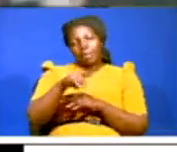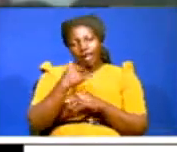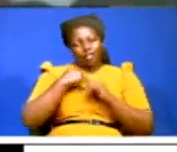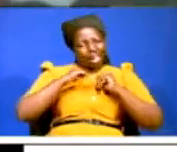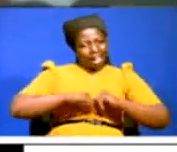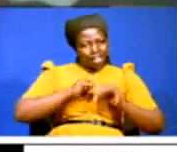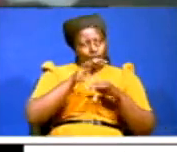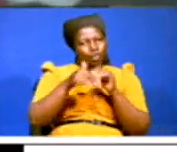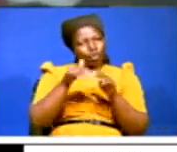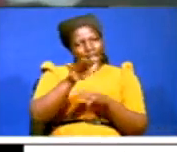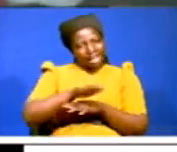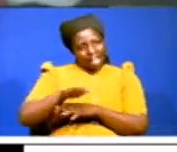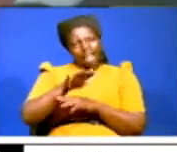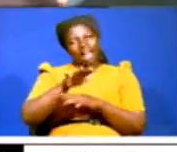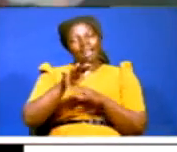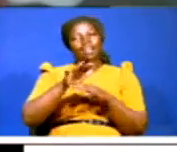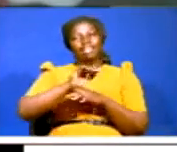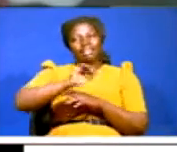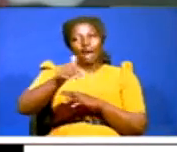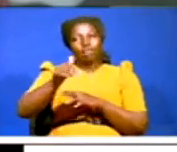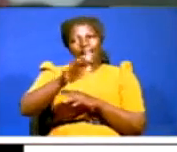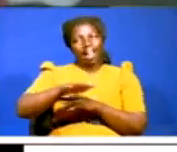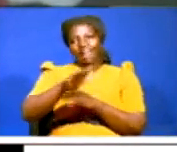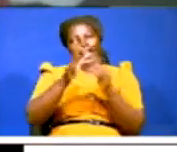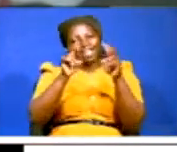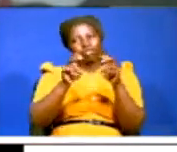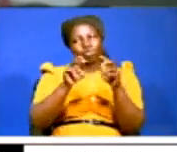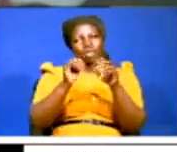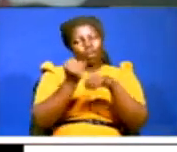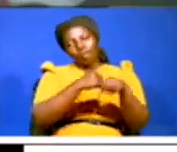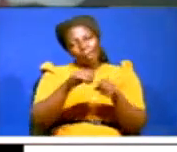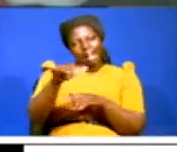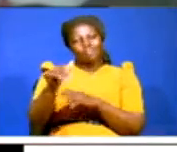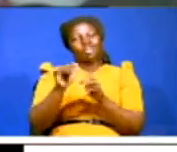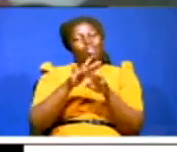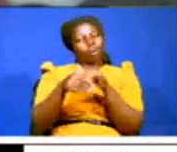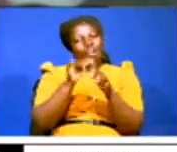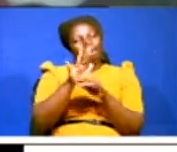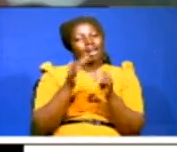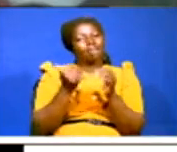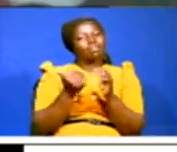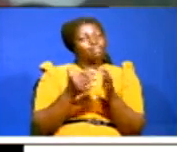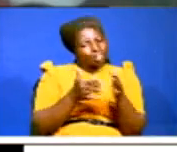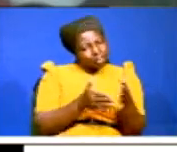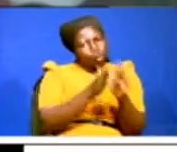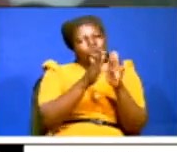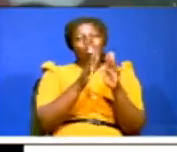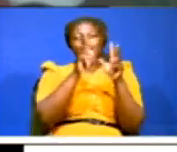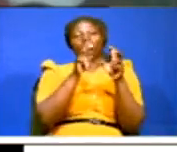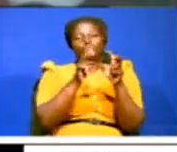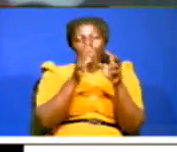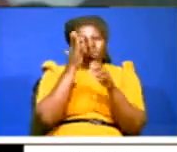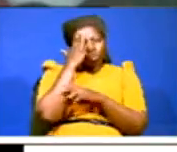yote hapa Homabay Town na Homabay County. Mambo yenu ya barabara, mnajua barabara zilikwama